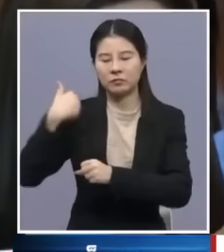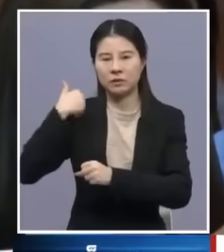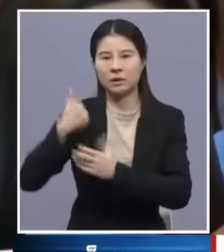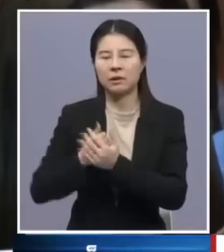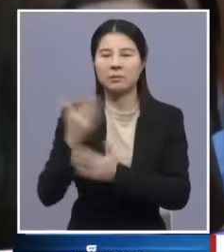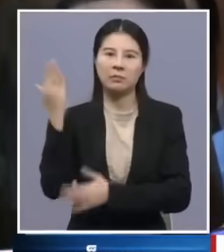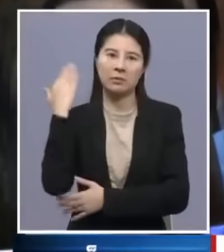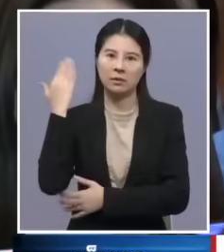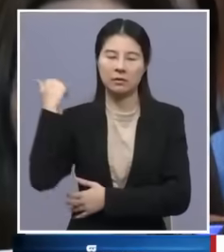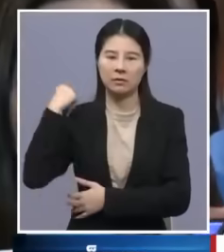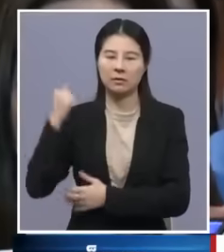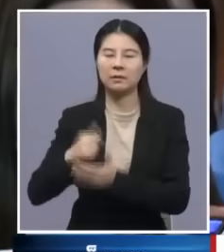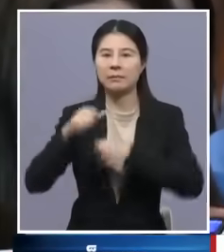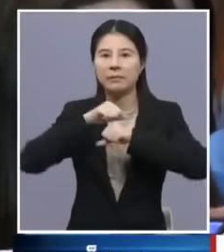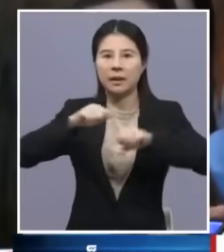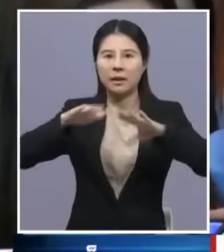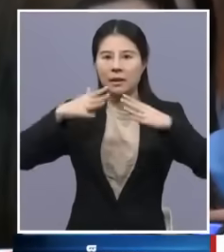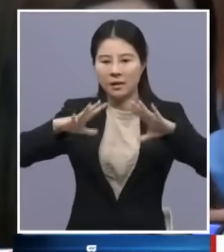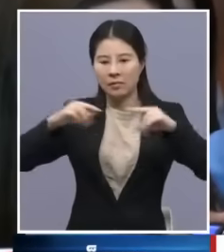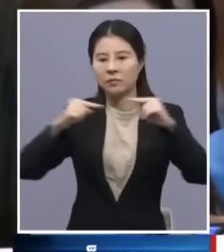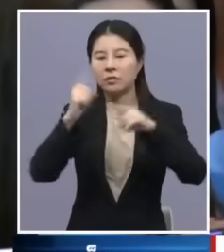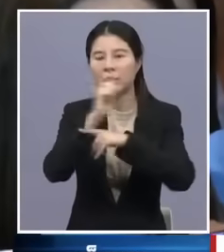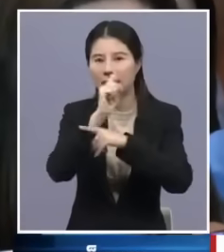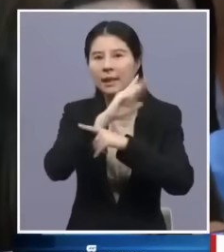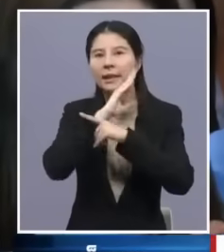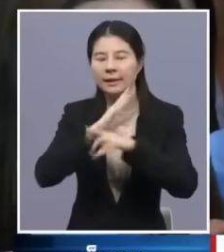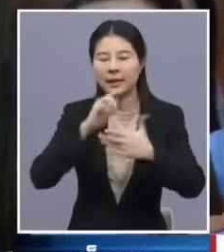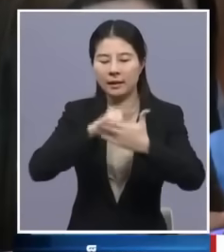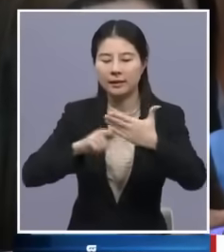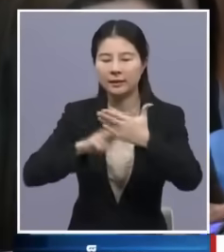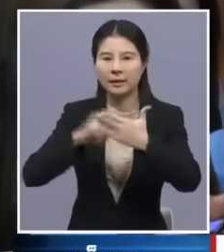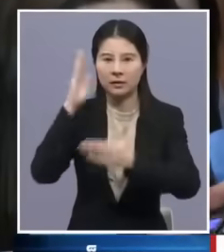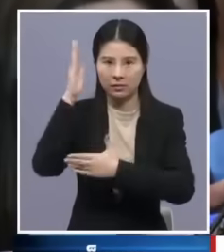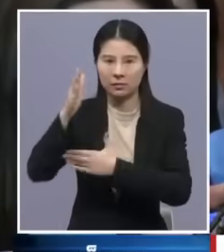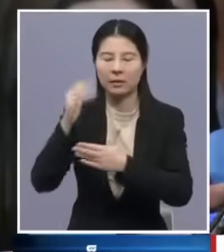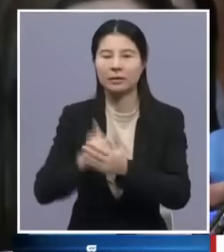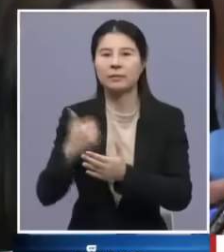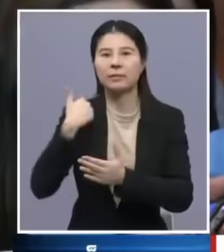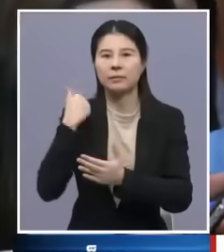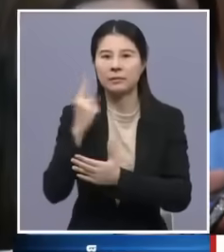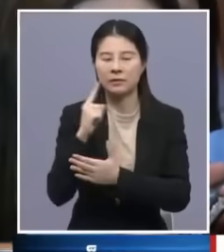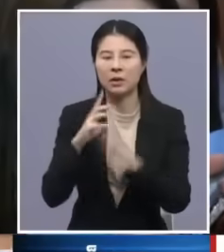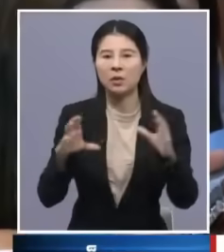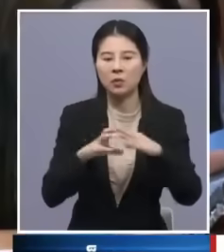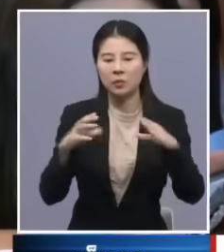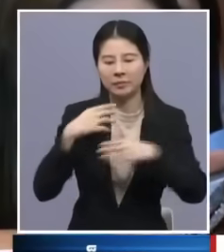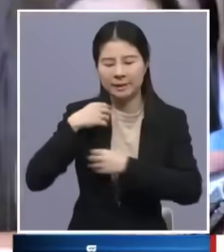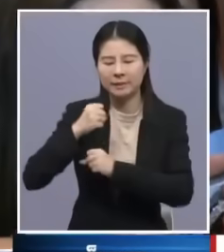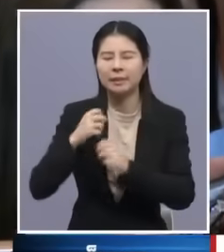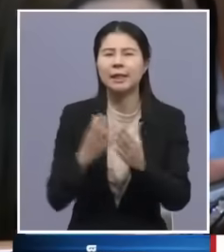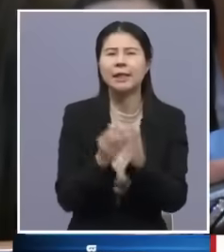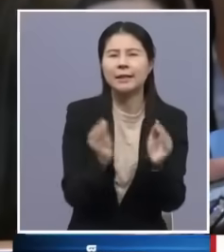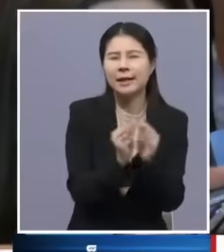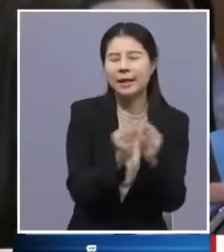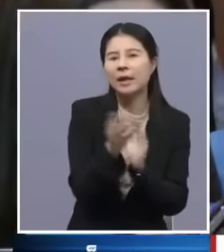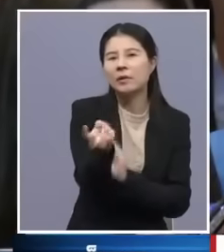ได้ก่อนหน้านี้เสี่ยต่อเคยประกาศเอาไว้ใช่ไหม บ อกว่าถ้าการเลือกตั้งครั้งหน้าก็คือครั้งที่ผ่านมาเนี่ยนะประชาธิปัตย์ได้น้อยกว่าเดิมคือน้อยกว่